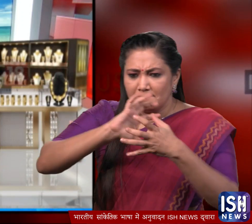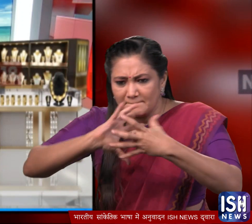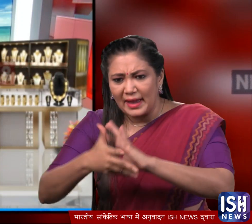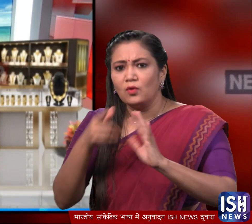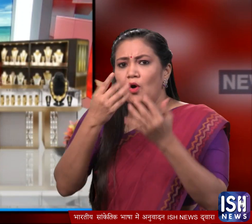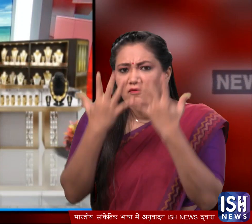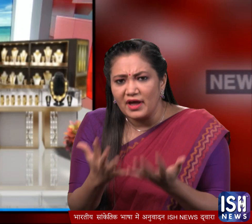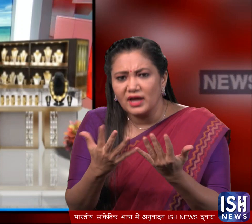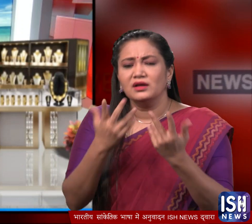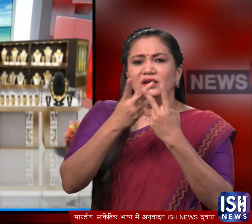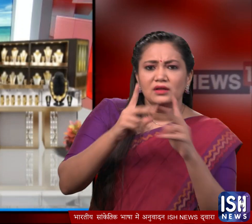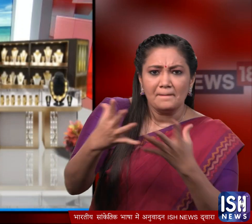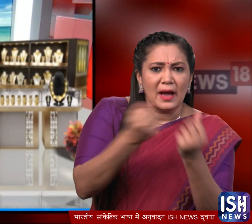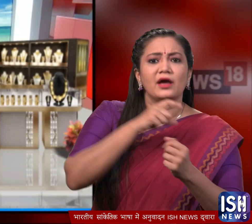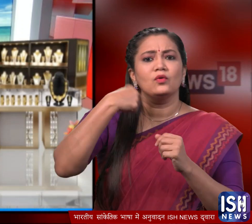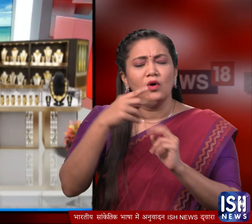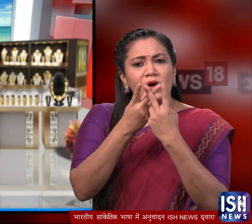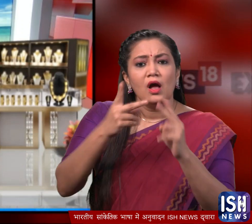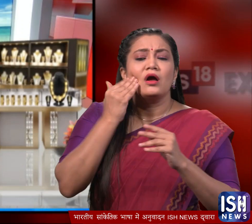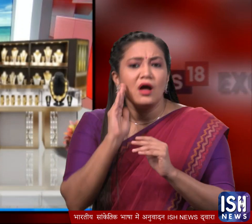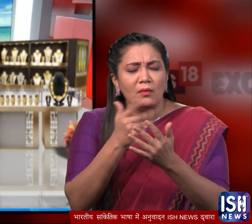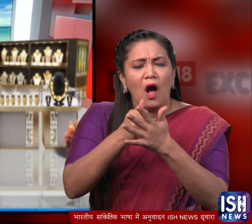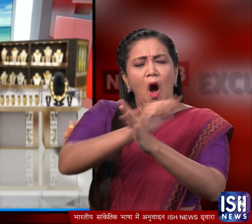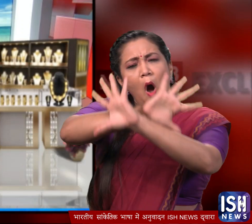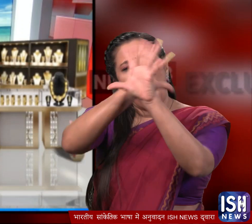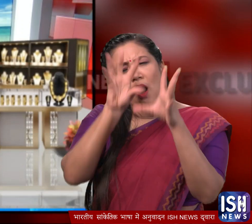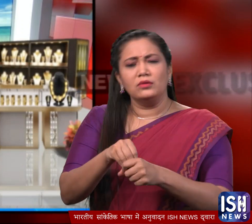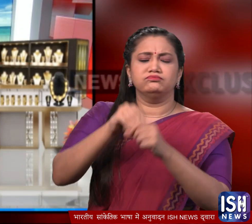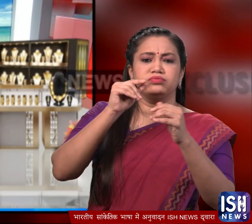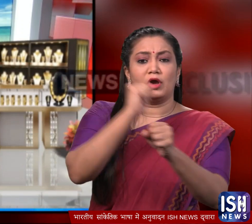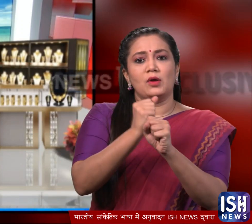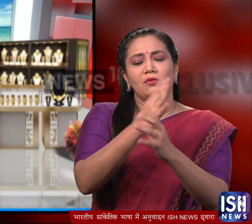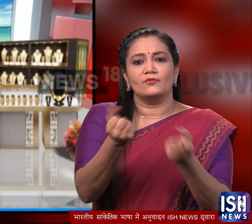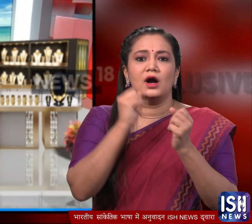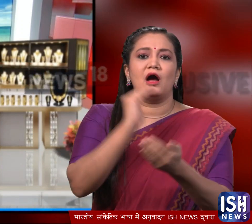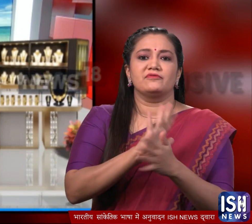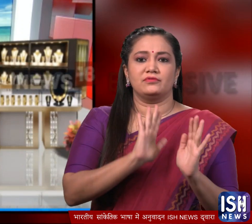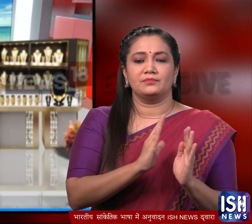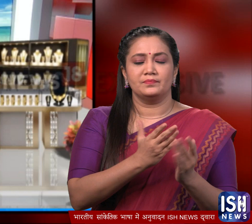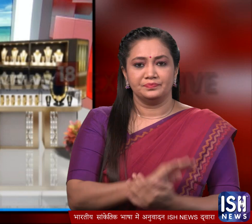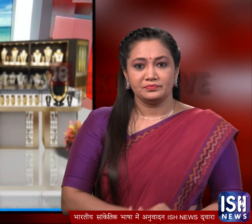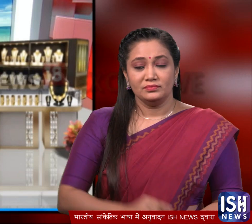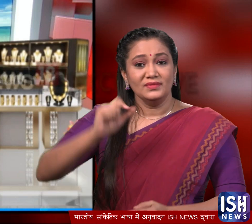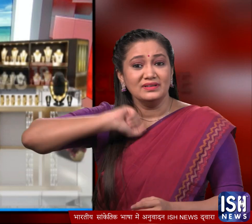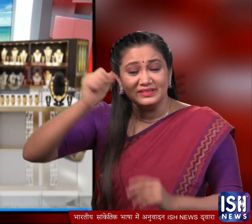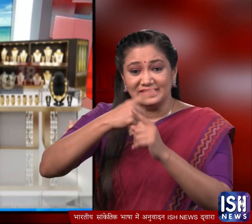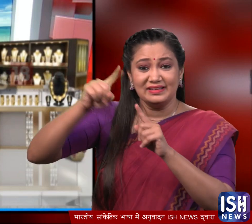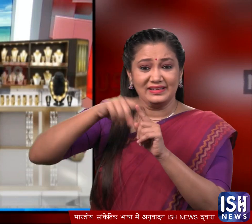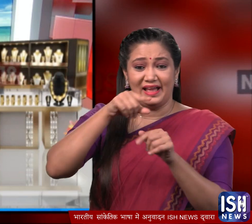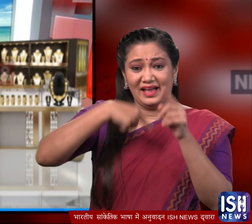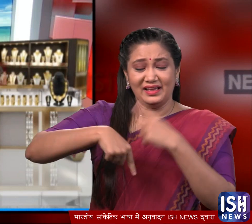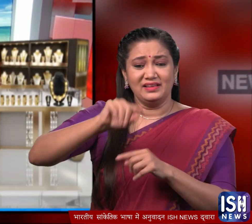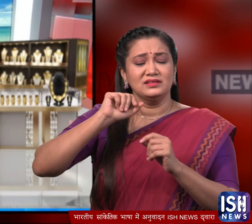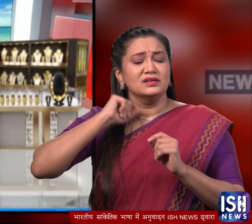बनाया, उसका वजन कितना है, उसे किसने खरीदा और कब खरीदा, यानी सरकार के पास पूरी जानकारी रहेगी। विरोध करने वाले